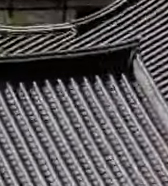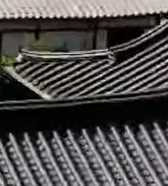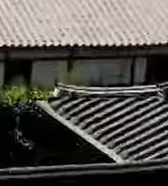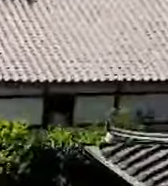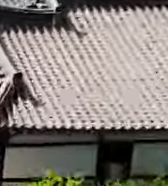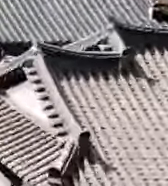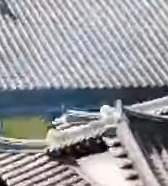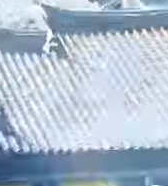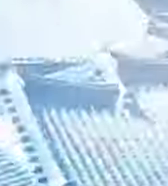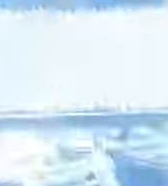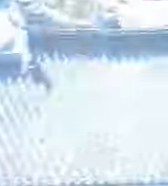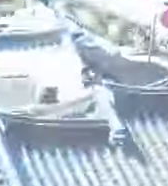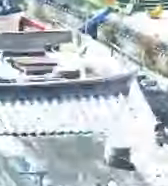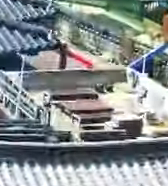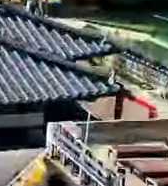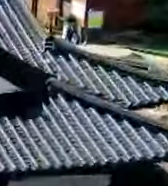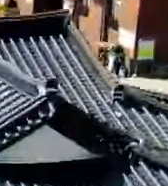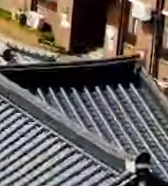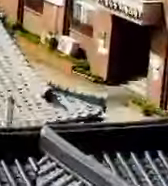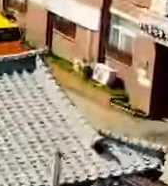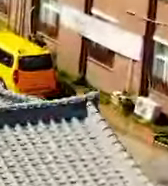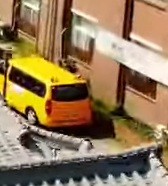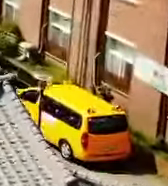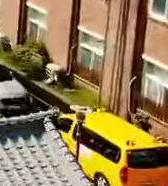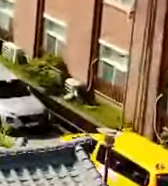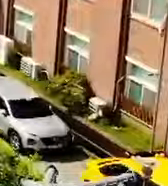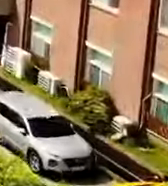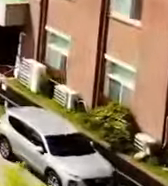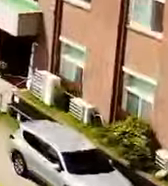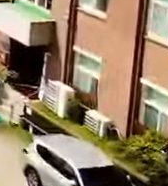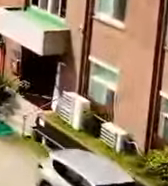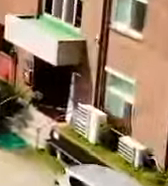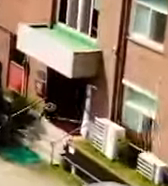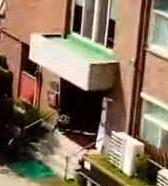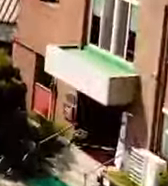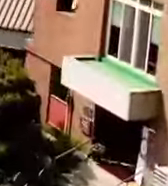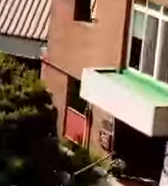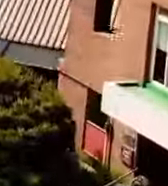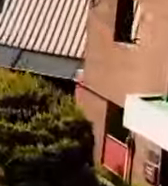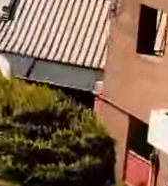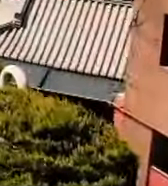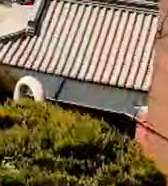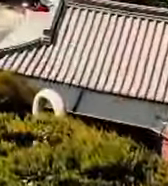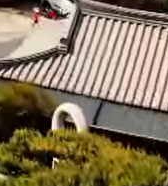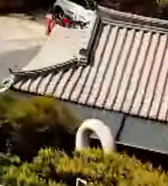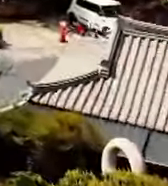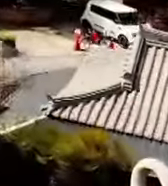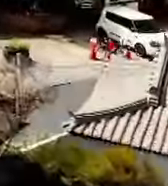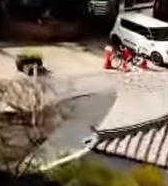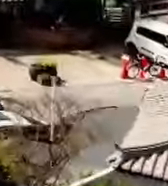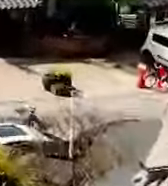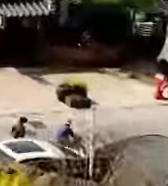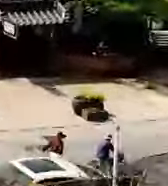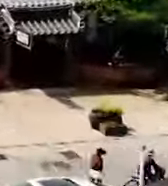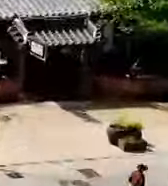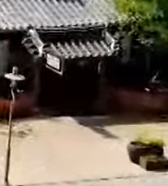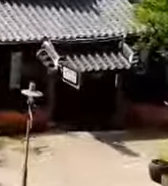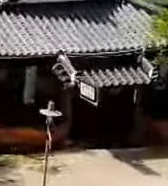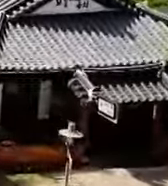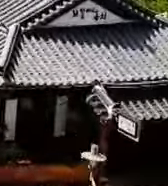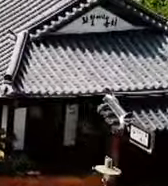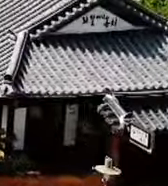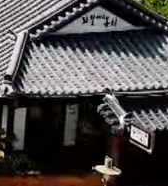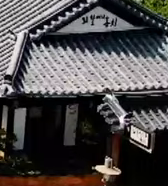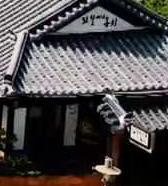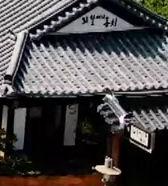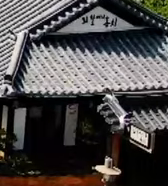충청도의 결과가 사실은 캐스팅보트 역할을 한다는 예상이 많은데요. 전북입니다. 6.2%, 한옥마을이죠.